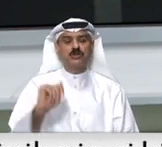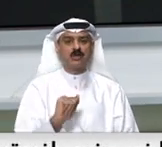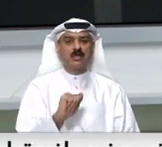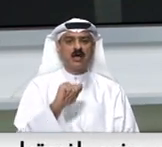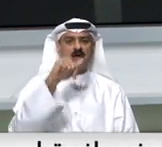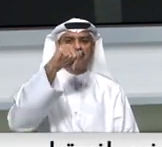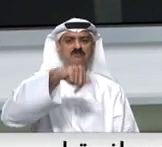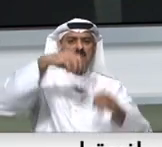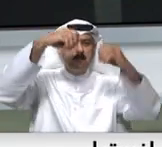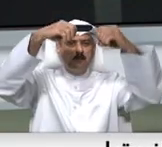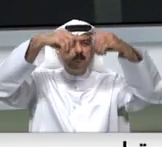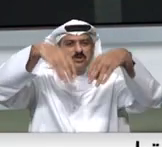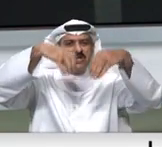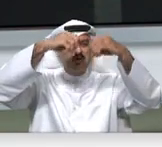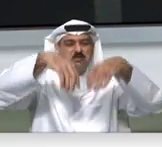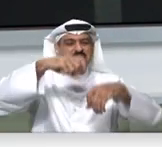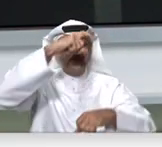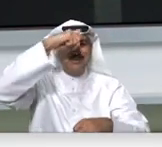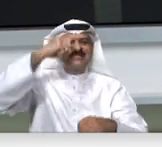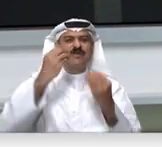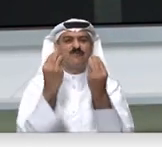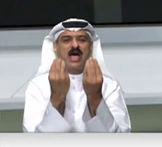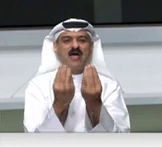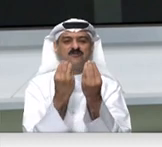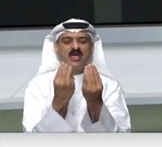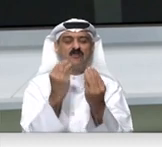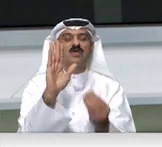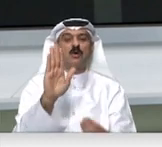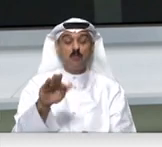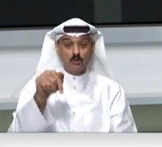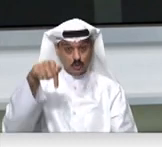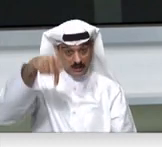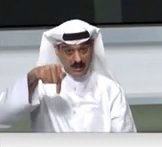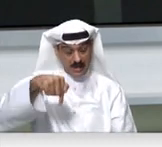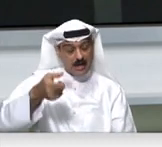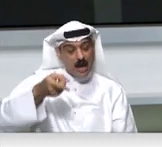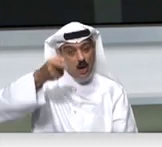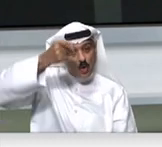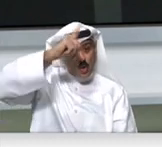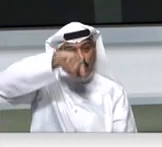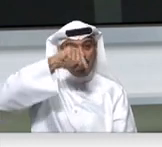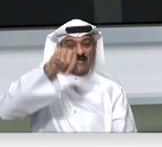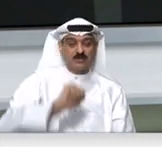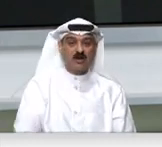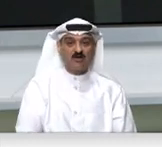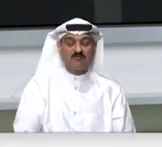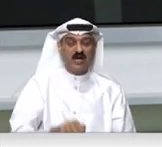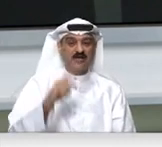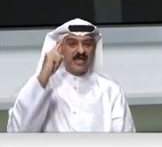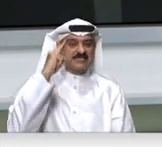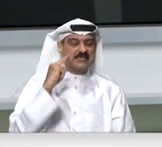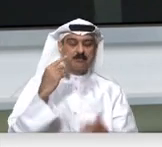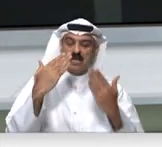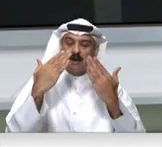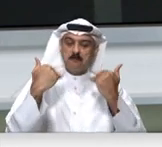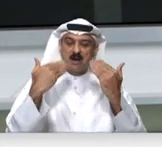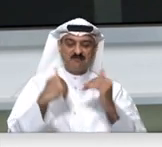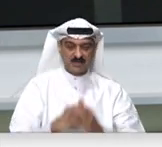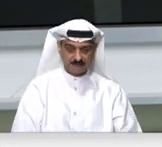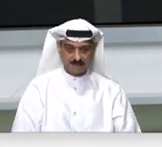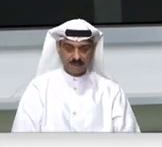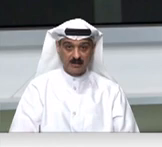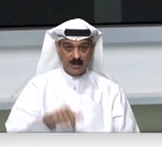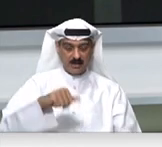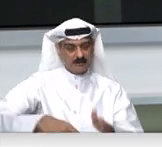لرضاعه بطر امطار صيفيه راح تكون موجوده ويانا الليله وايضا يوم الغد بعد ذلك تتراجع تدريجيا نشرتنا الجويه